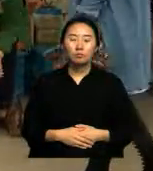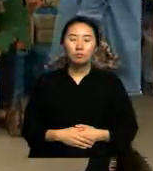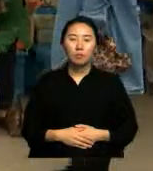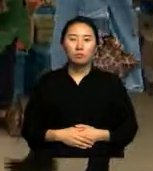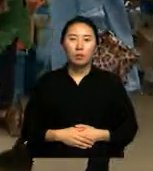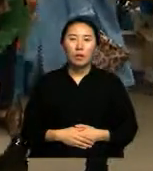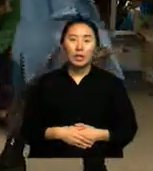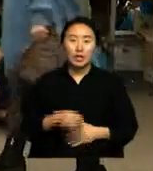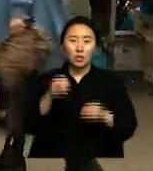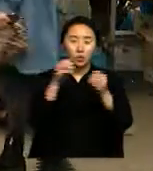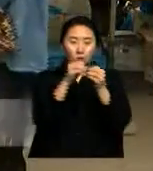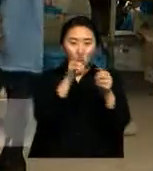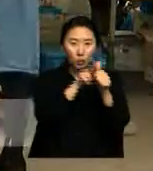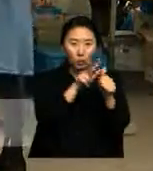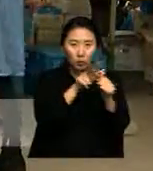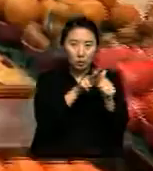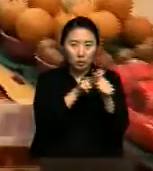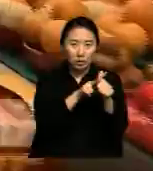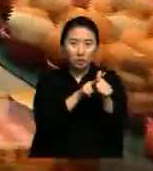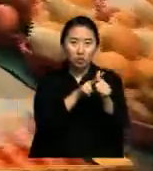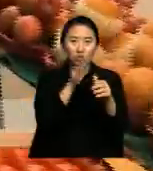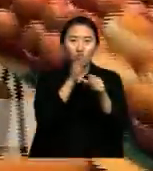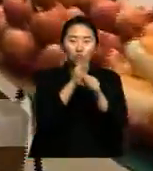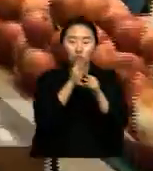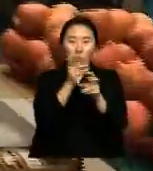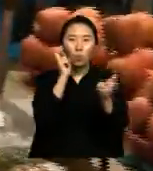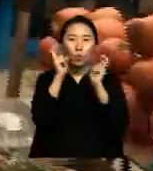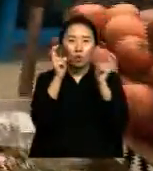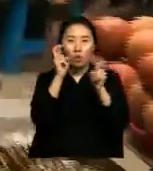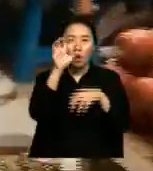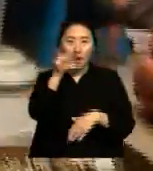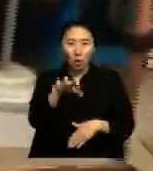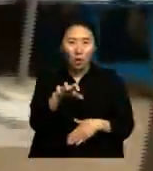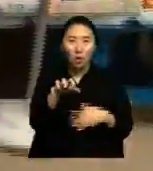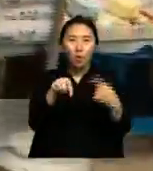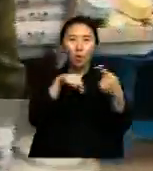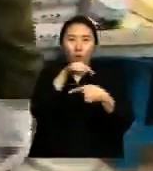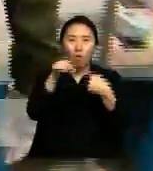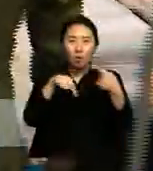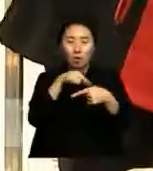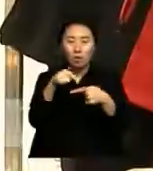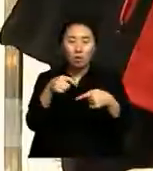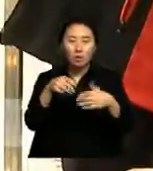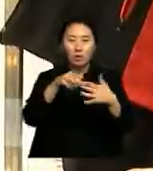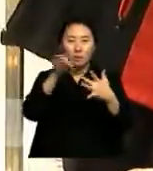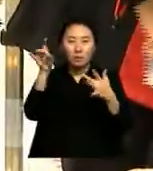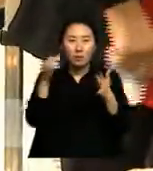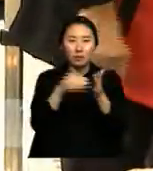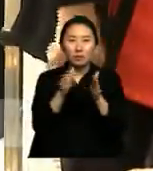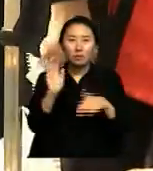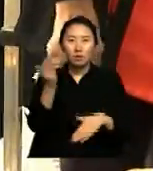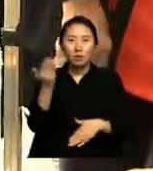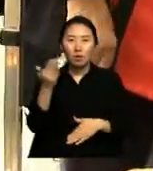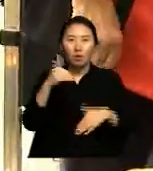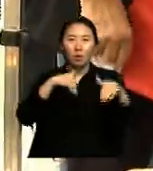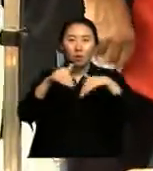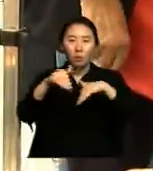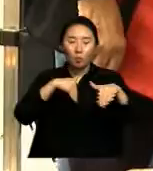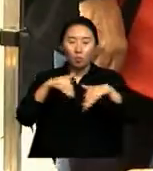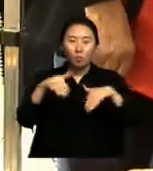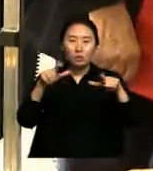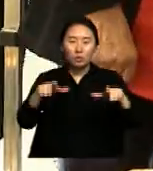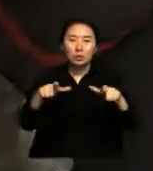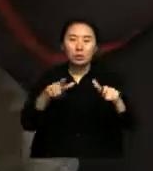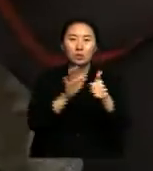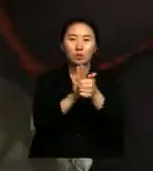가평 작고을 전통시장이 중소기업청 주최 전통시장 활성화 지원 공모에 당선이 됐습니다. 골목형 시장